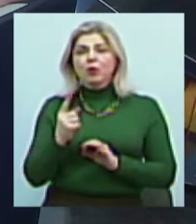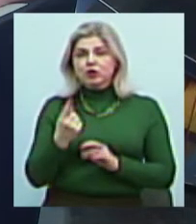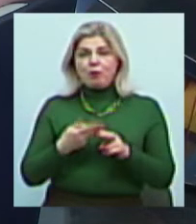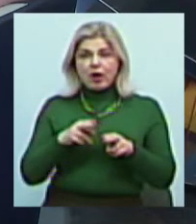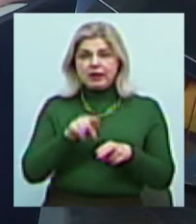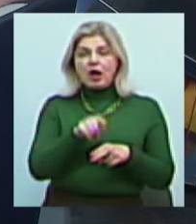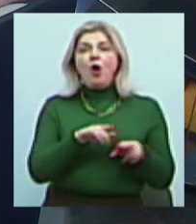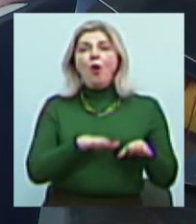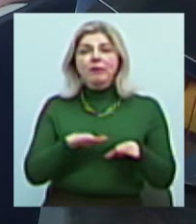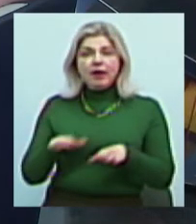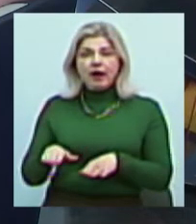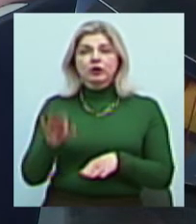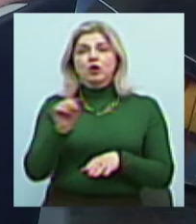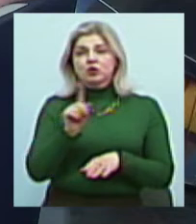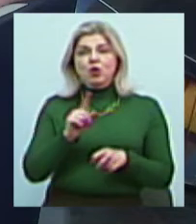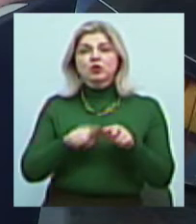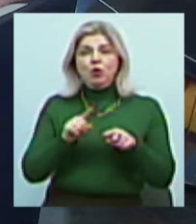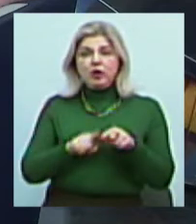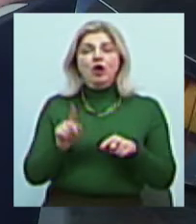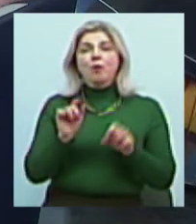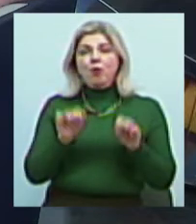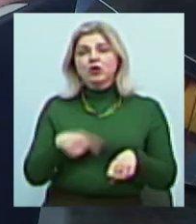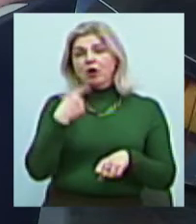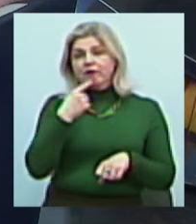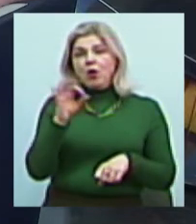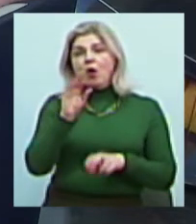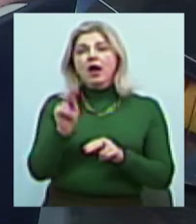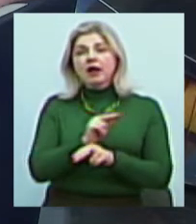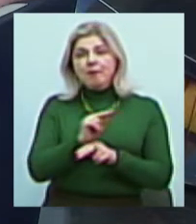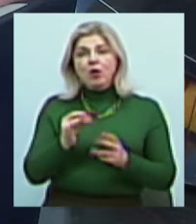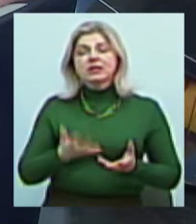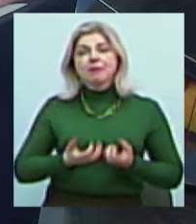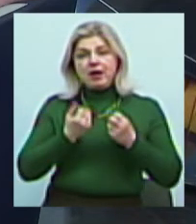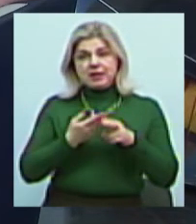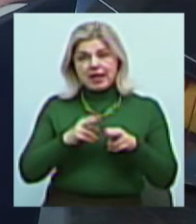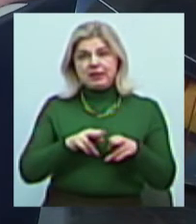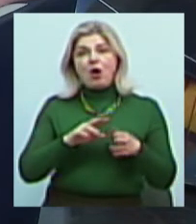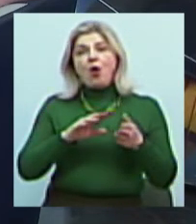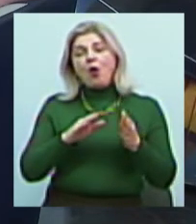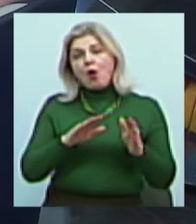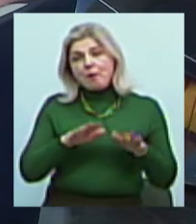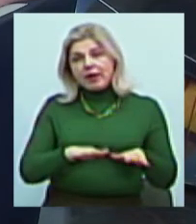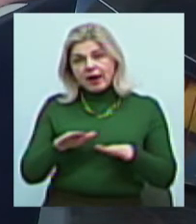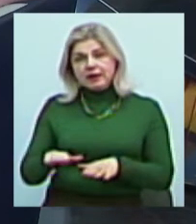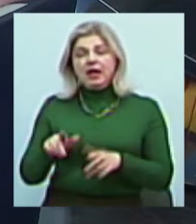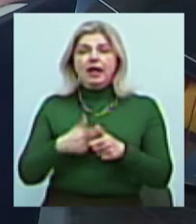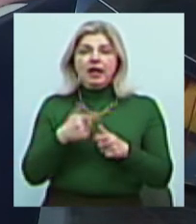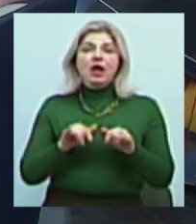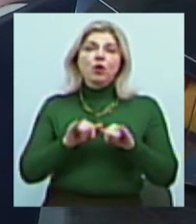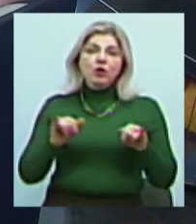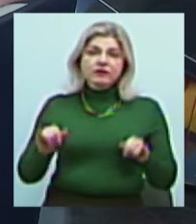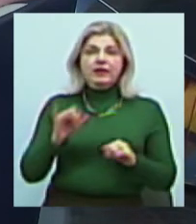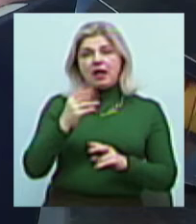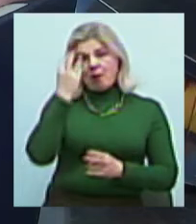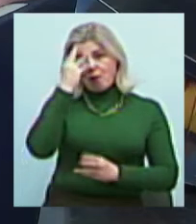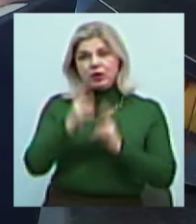ці об'єкти, про що скоріше можна говорити, про ремонт і порятунок цих об'єктів, чи про розвиток та